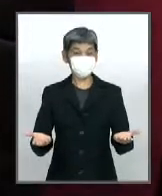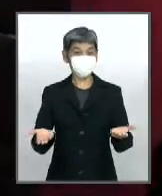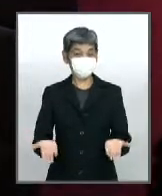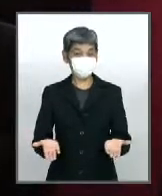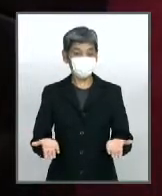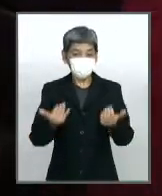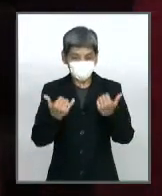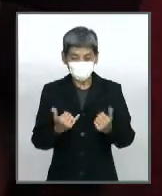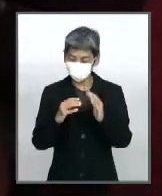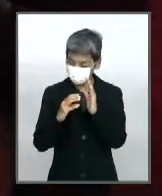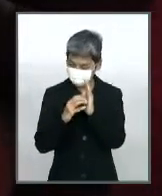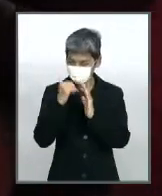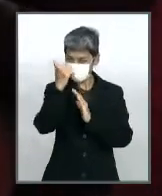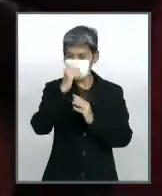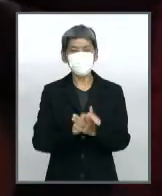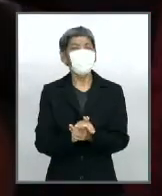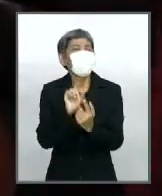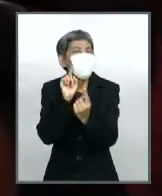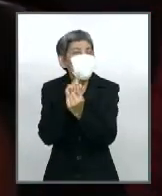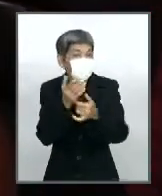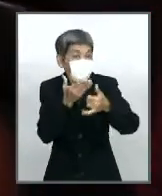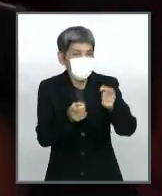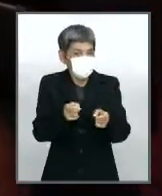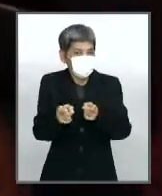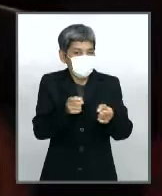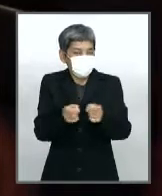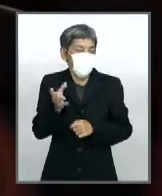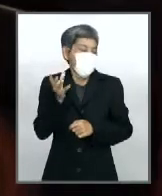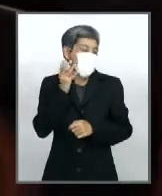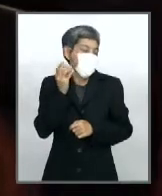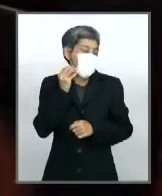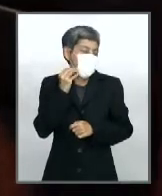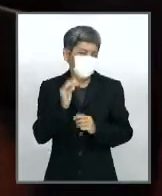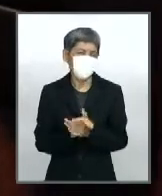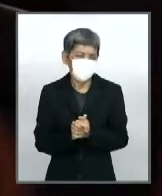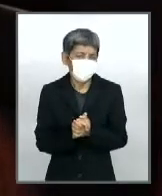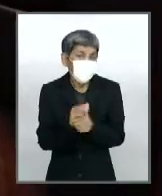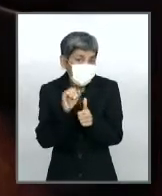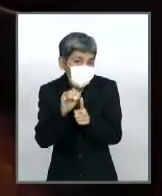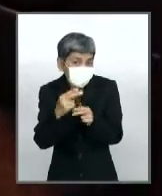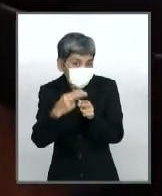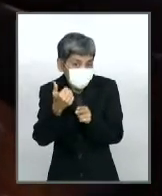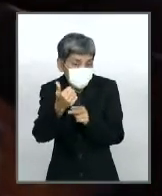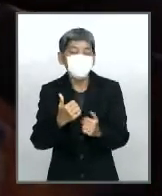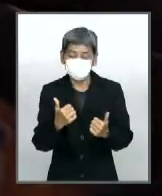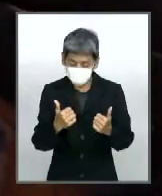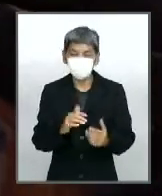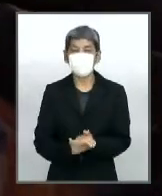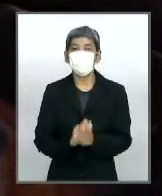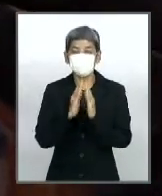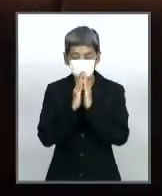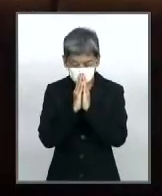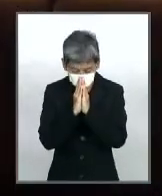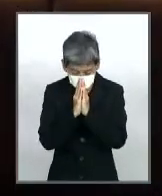โอ้โหวันนี้โชคดีมากๆเลยค่ะเราเจอกับผู้จัดการที่น่ารักขอช่วยแนะนำตัวนิดนึงนะคะ